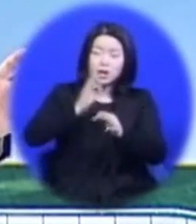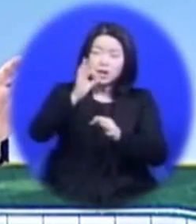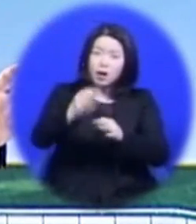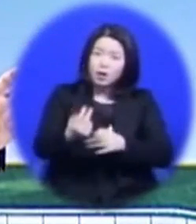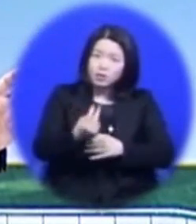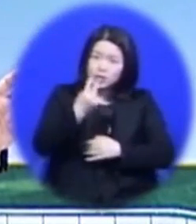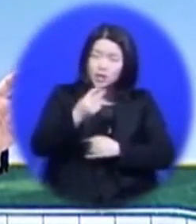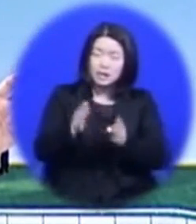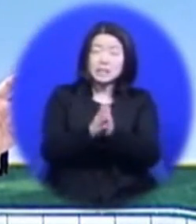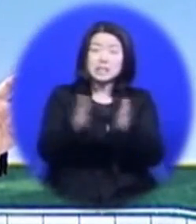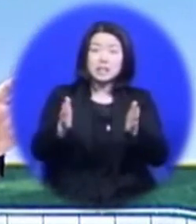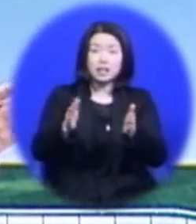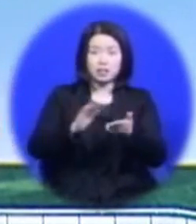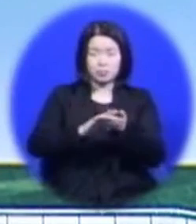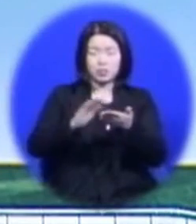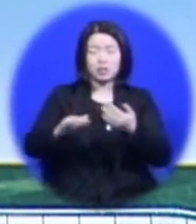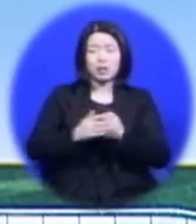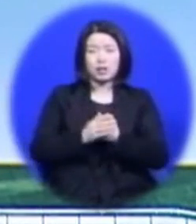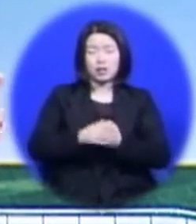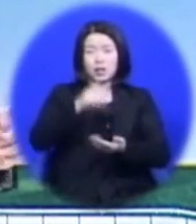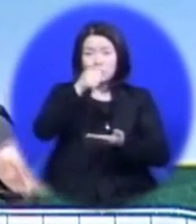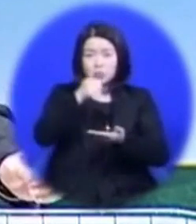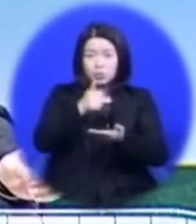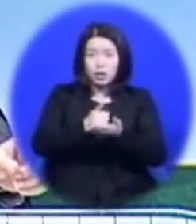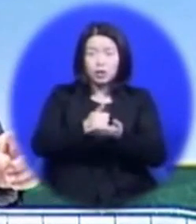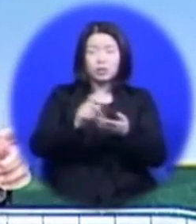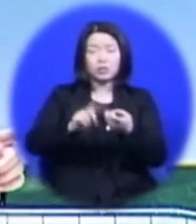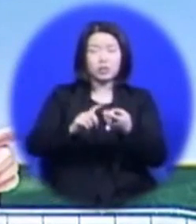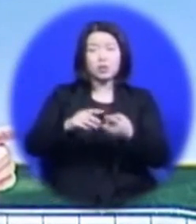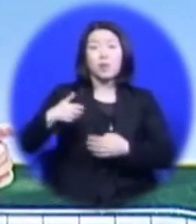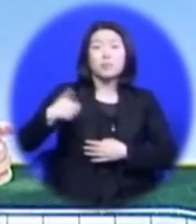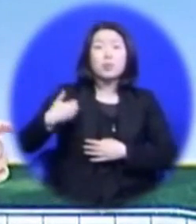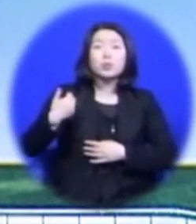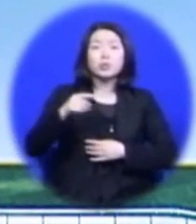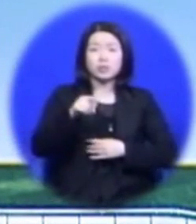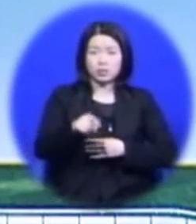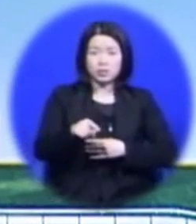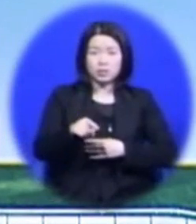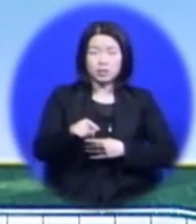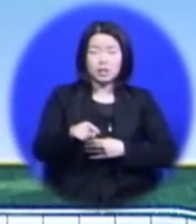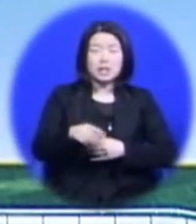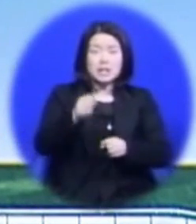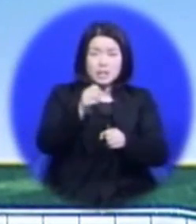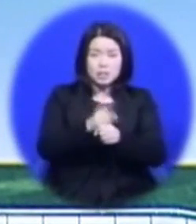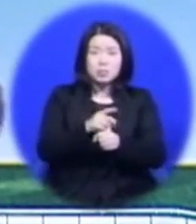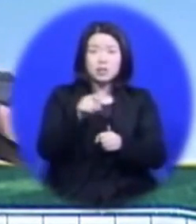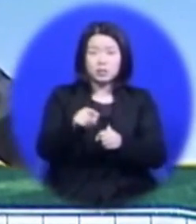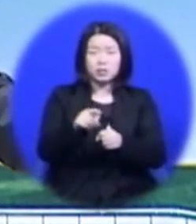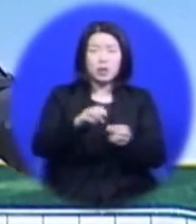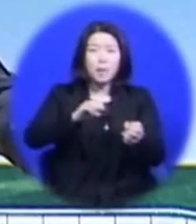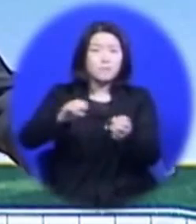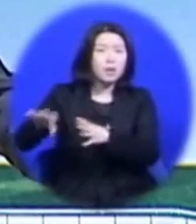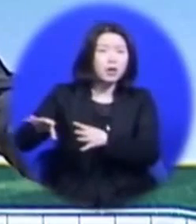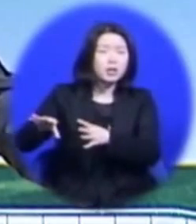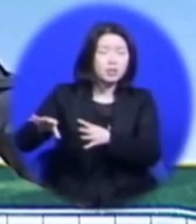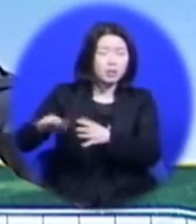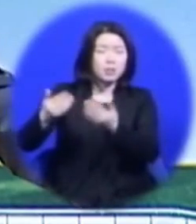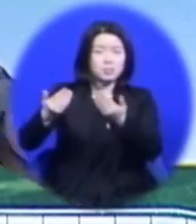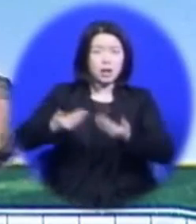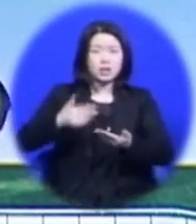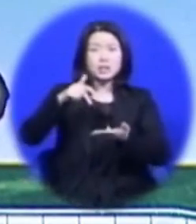시작인 것입니다. 죄가 죄인 줄 모르는 것이 그는 이미 버림받은 상태에 있는